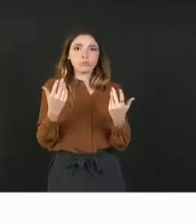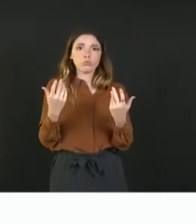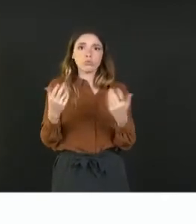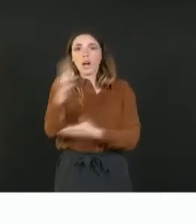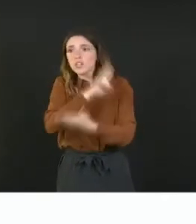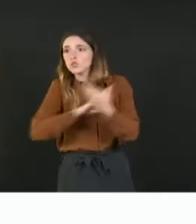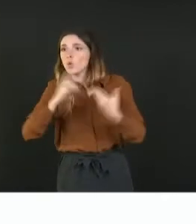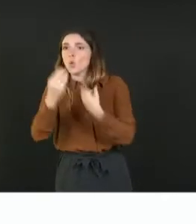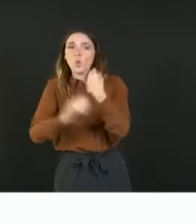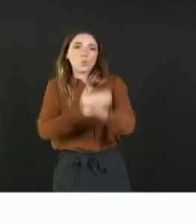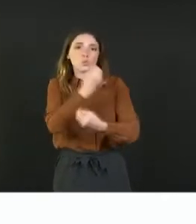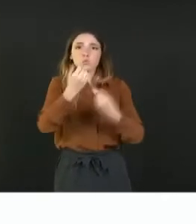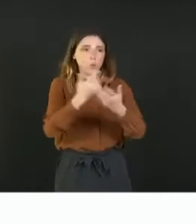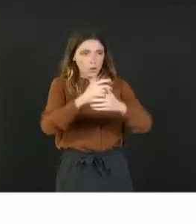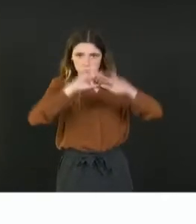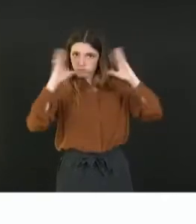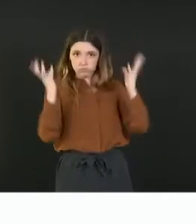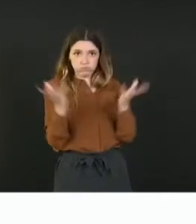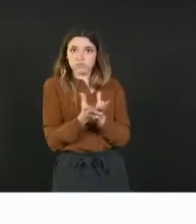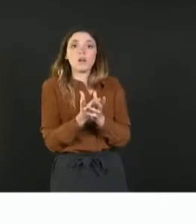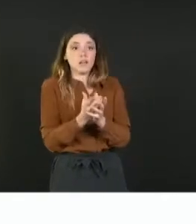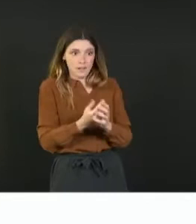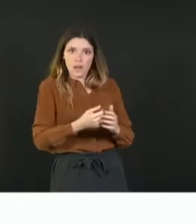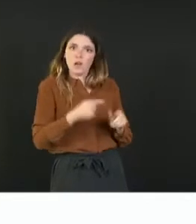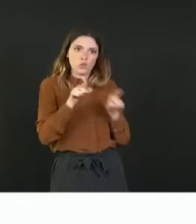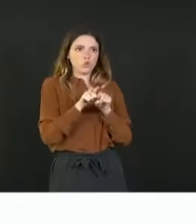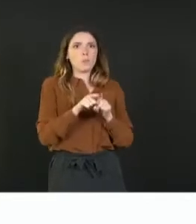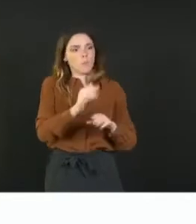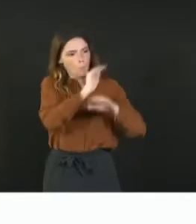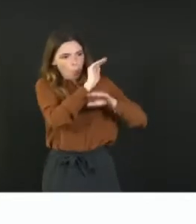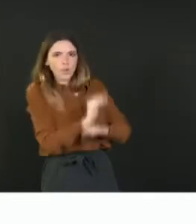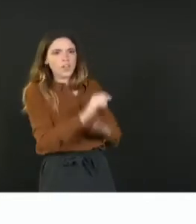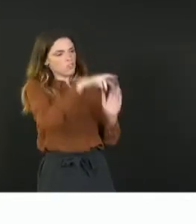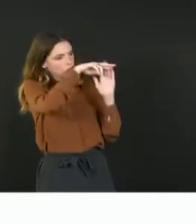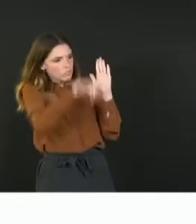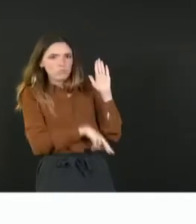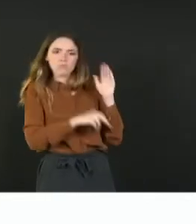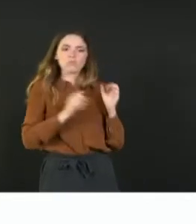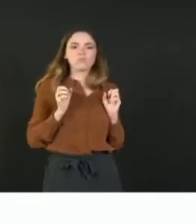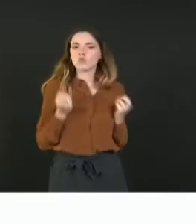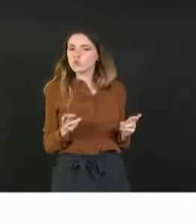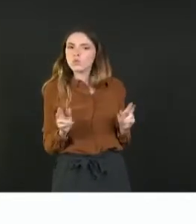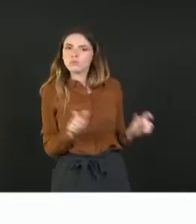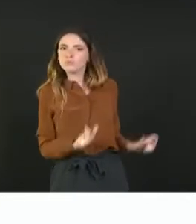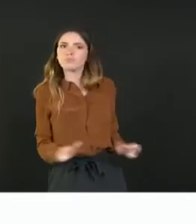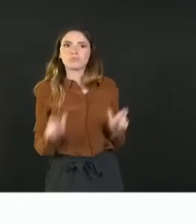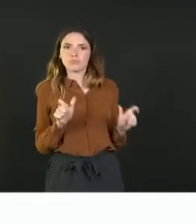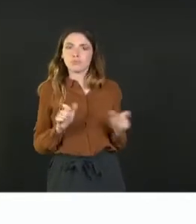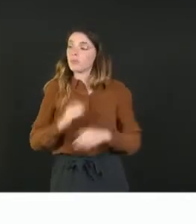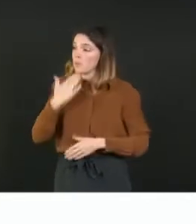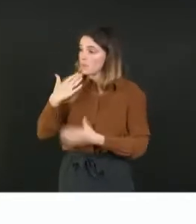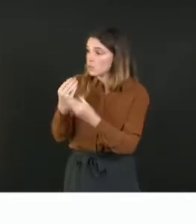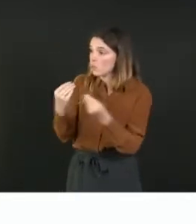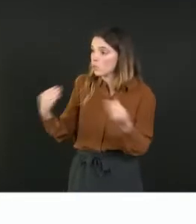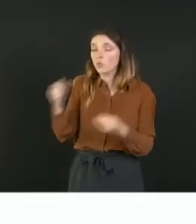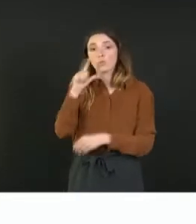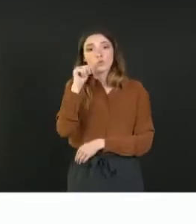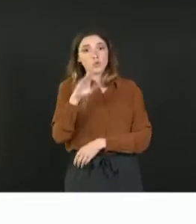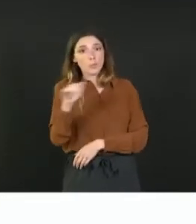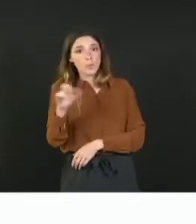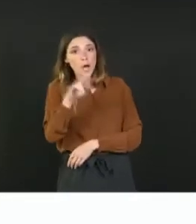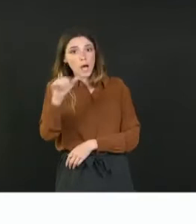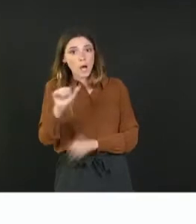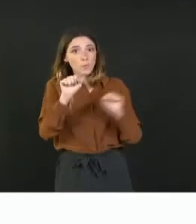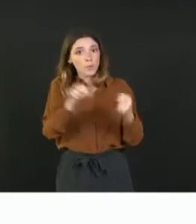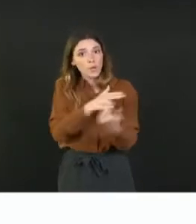collectivité, qui se porte garant du cahier des charges. Merci à vous pour ces remarques. Peut-être Marc Barra pour apporter un élément de réponse.